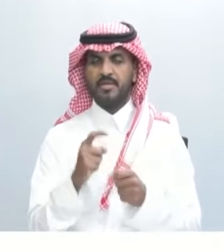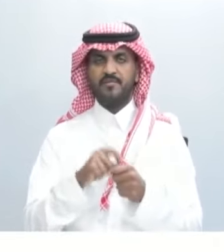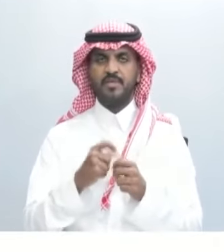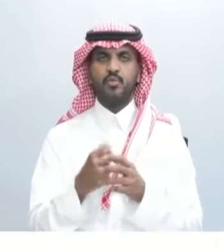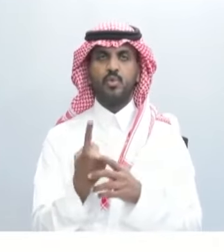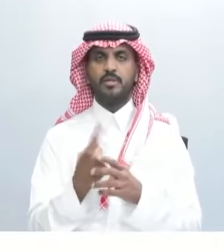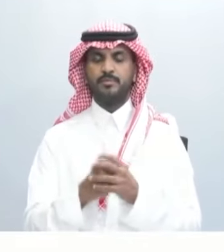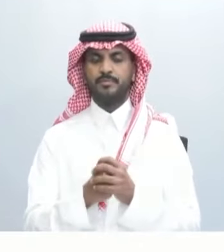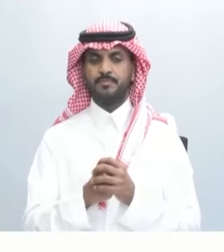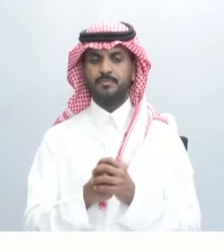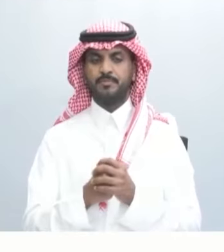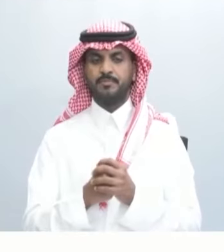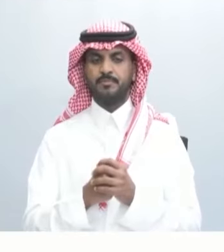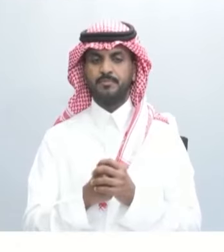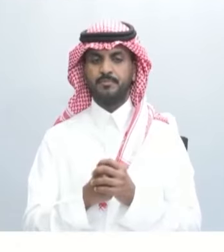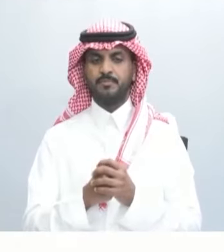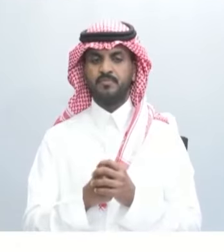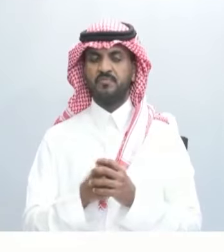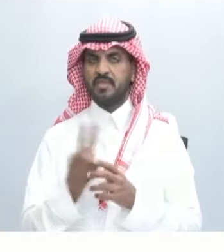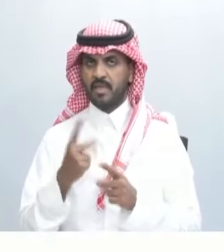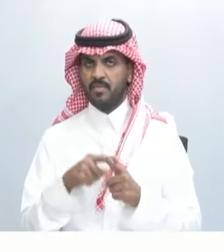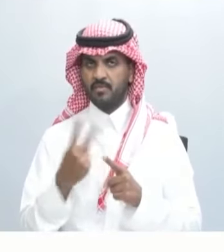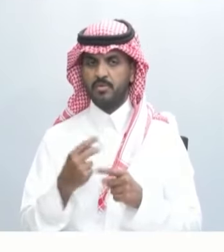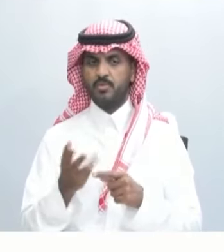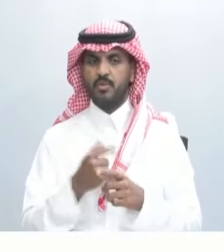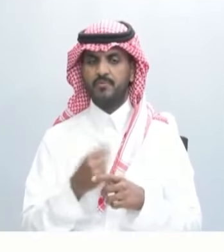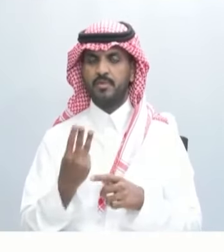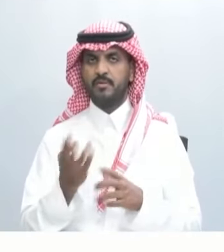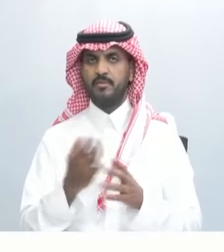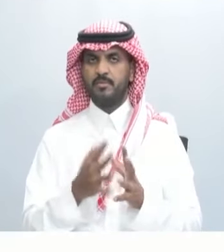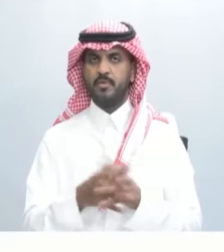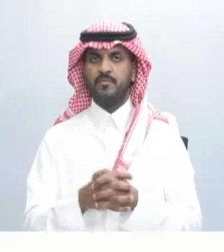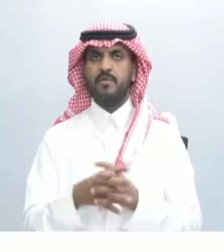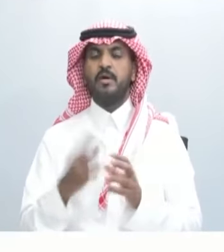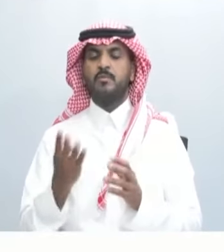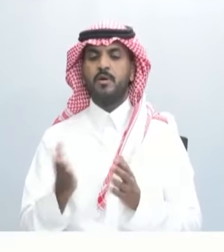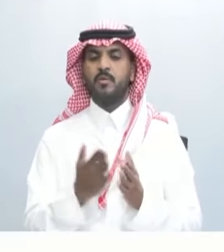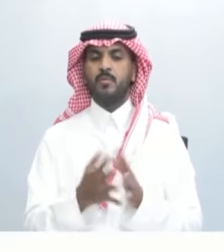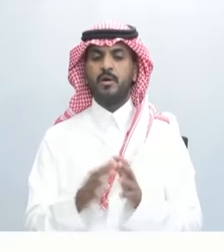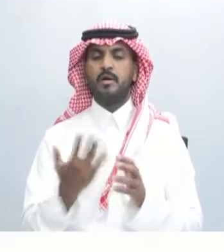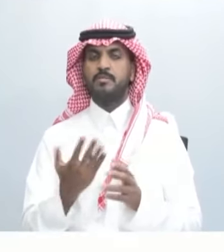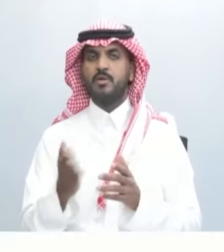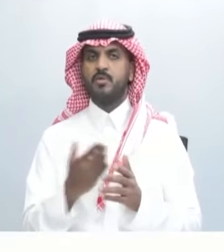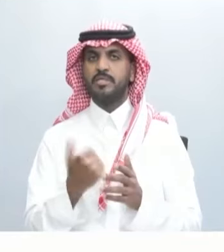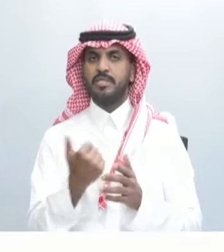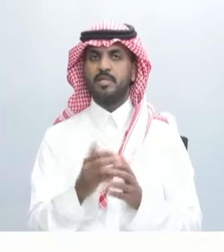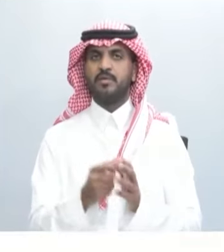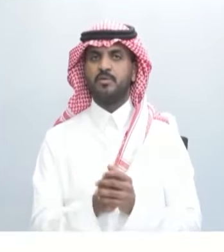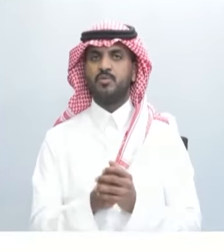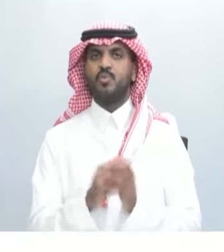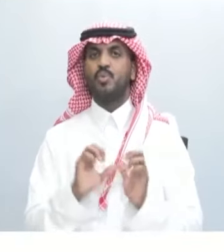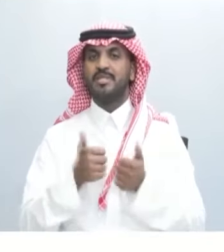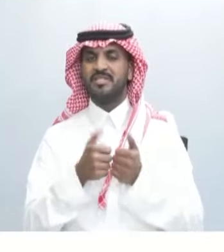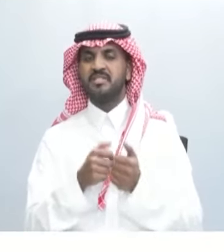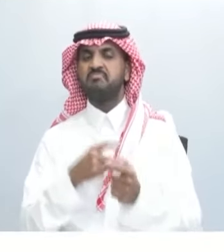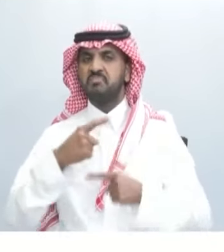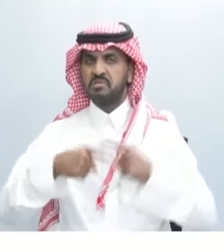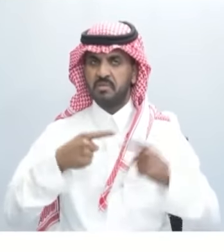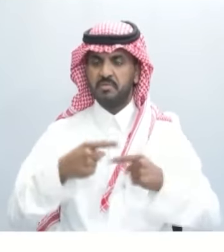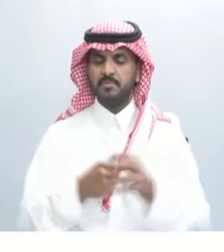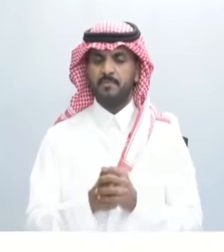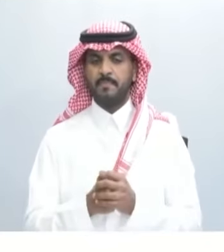انظروا معي ومن ثم في اثنان ومن ثم في ثلاثه في اربعه في خمسه في سته وتستطيع ان تستمر كذلك